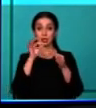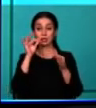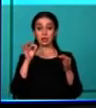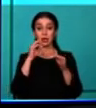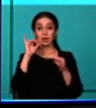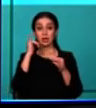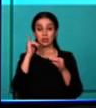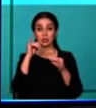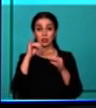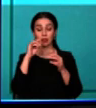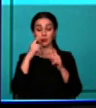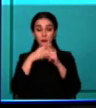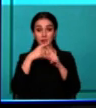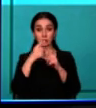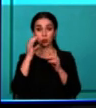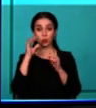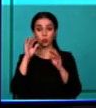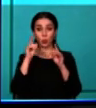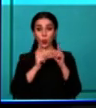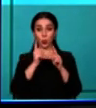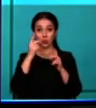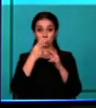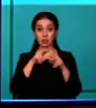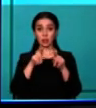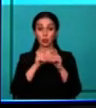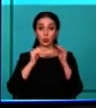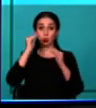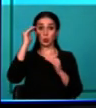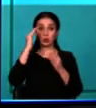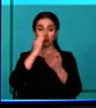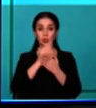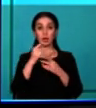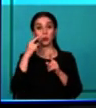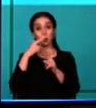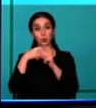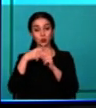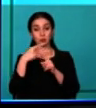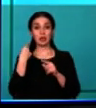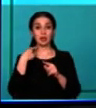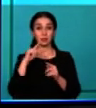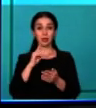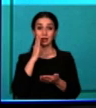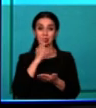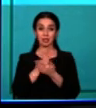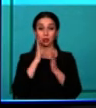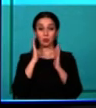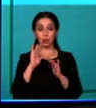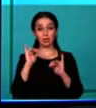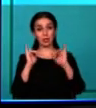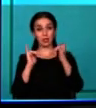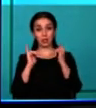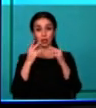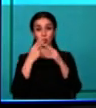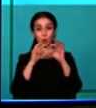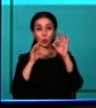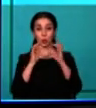оқидан юқорида жойлашяпти. Демак, функциямиз мусбат қийматларга эга бўлар экан. Y 0 дан